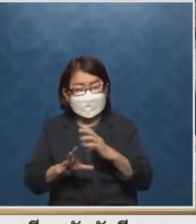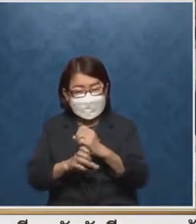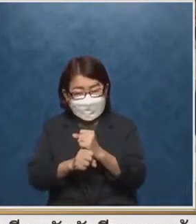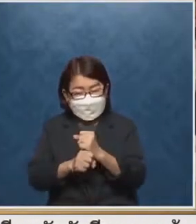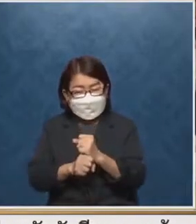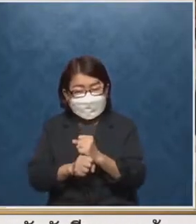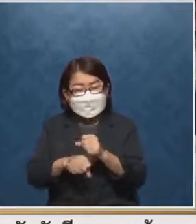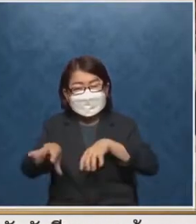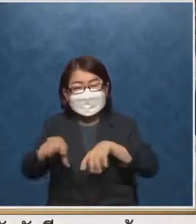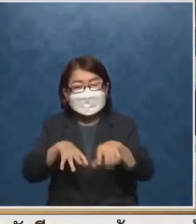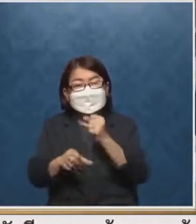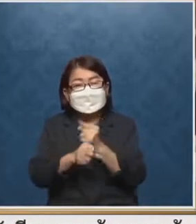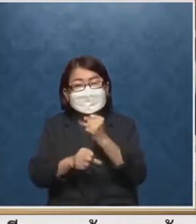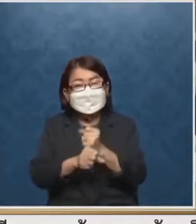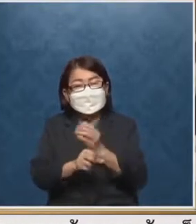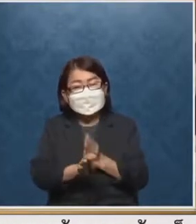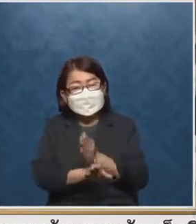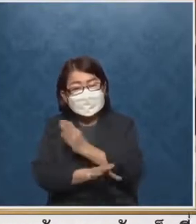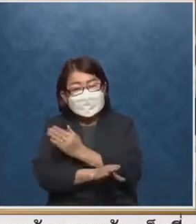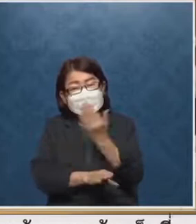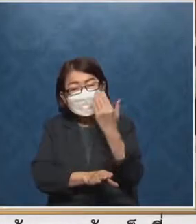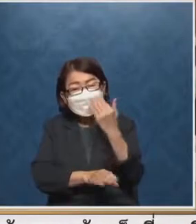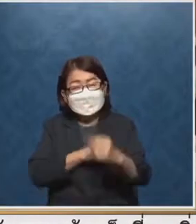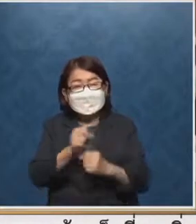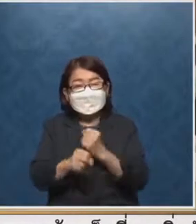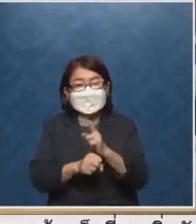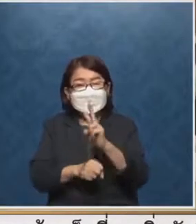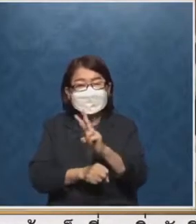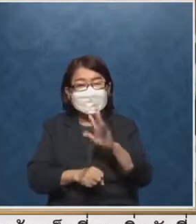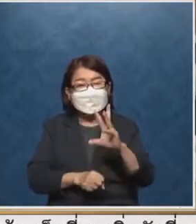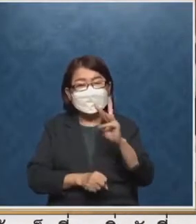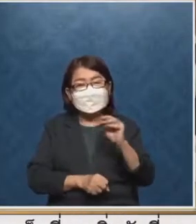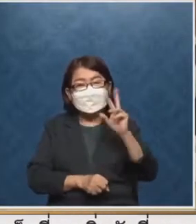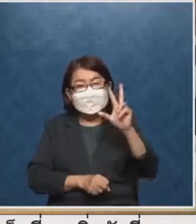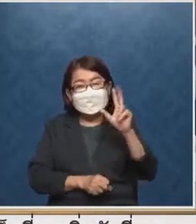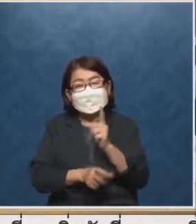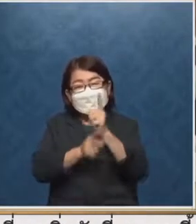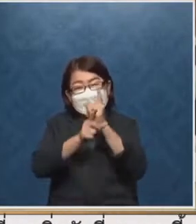ลการดำเนินงานในปี2563ซึ่งอยู่ภายใต้วัต